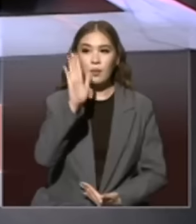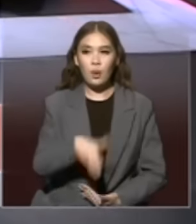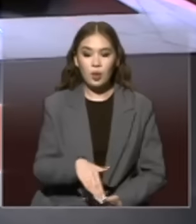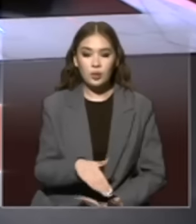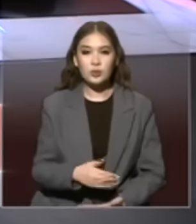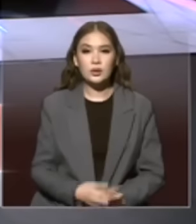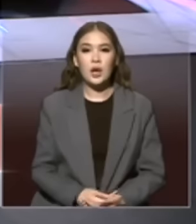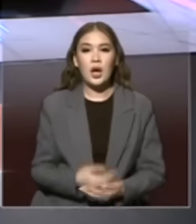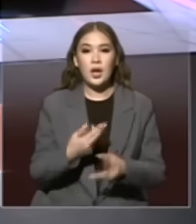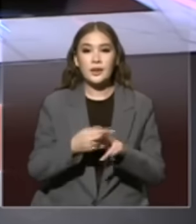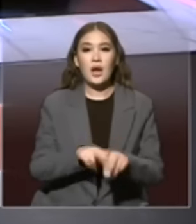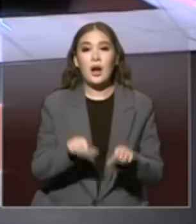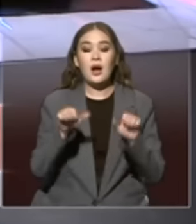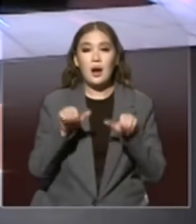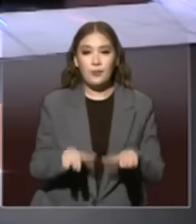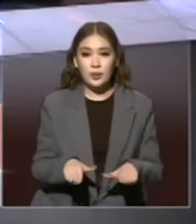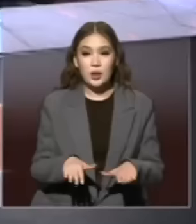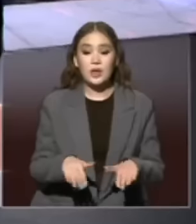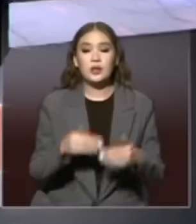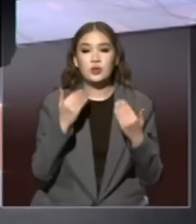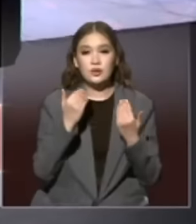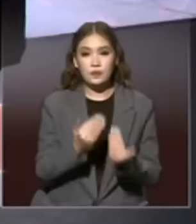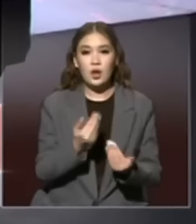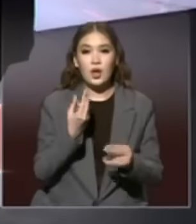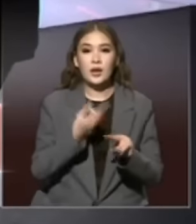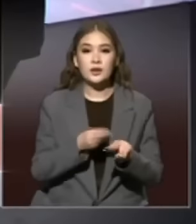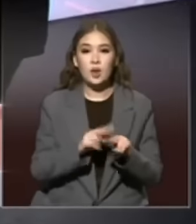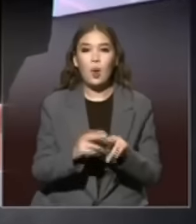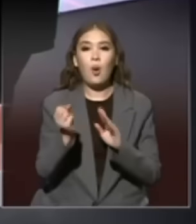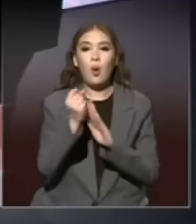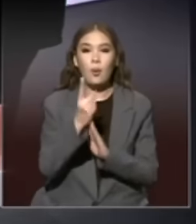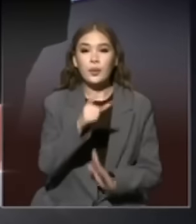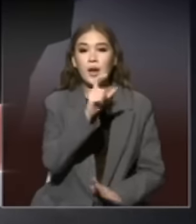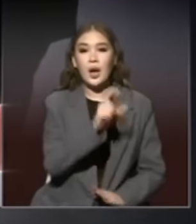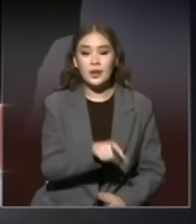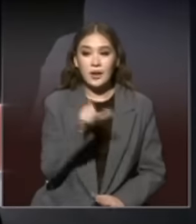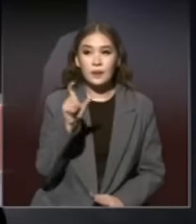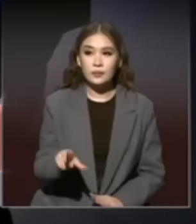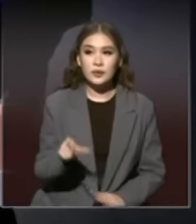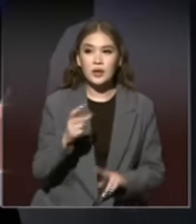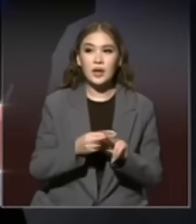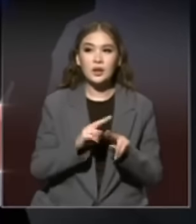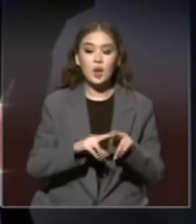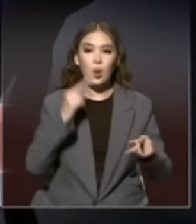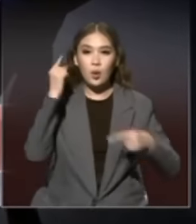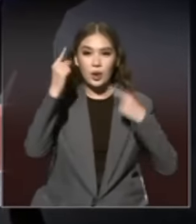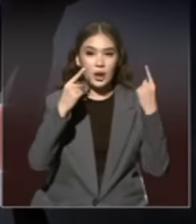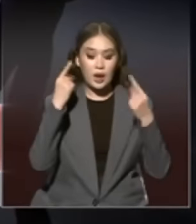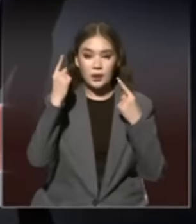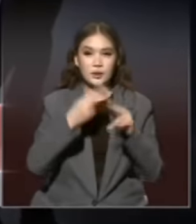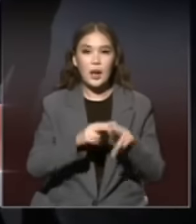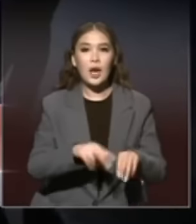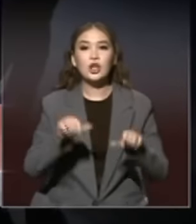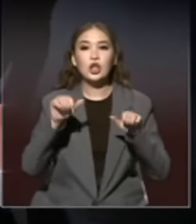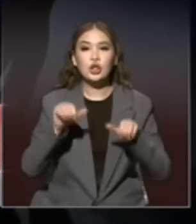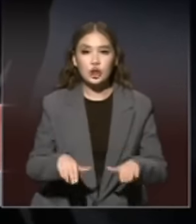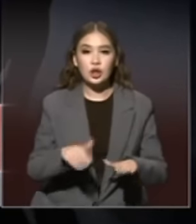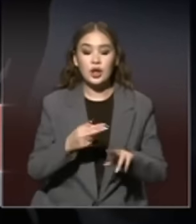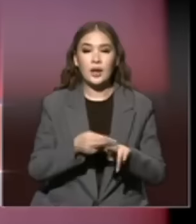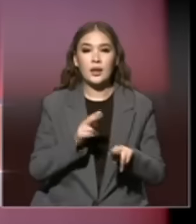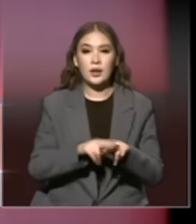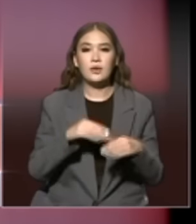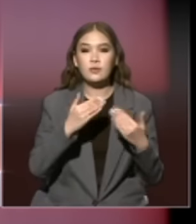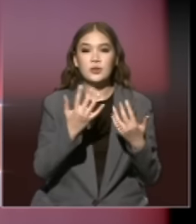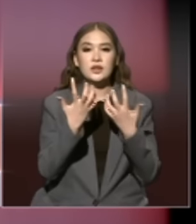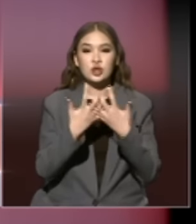айыру керек деп. Бірақ та қабылданған шешім ол жаңағы 11 адамның солай ойлағаны, жаңа солай шешілгені шешімі болып